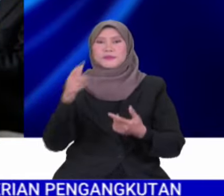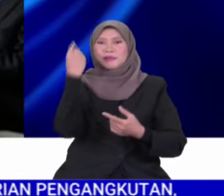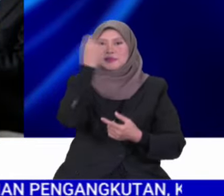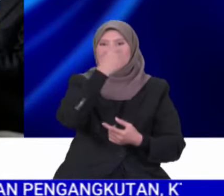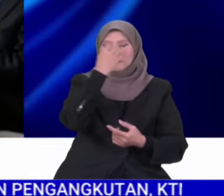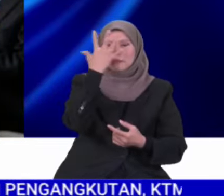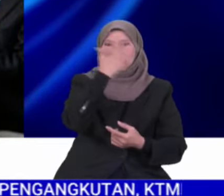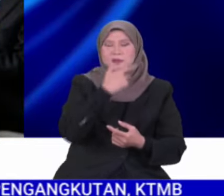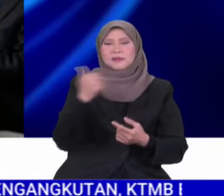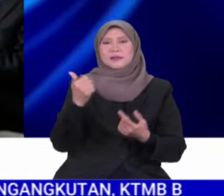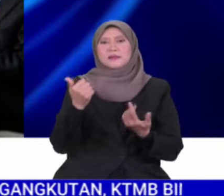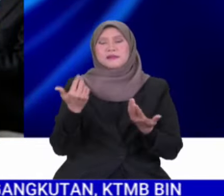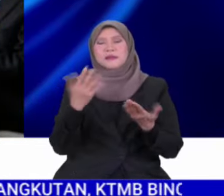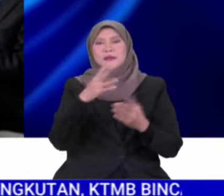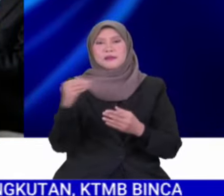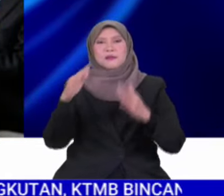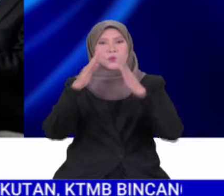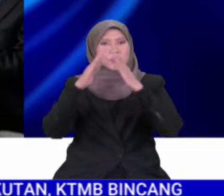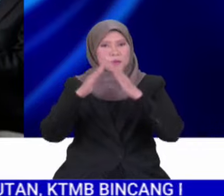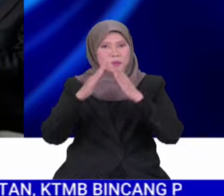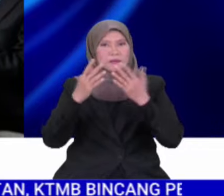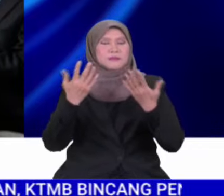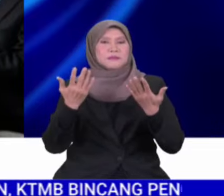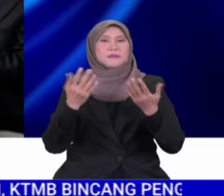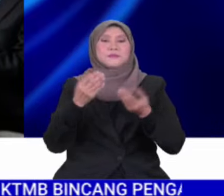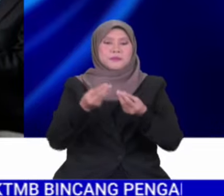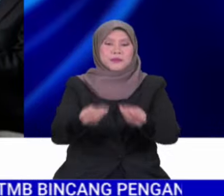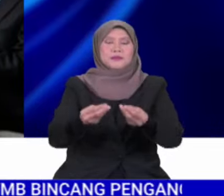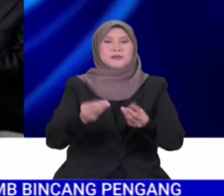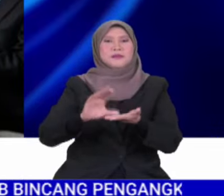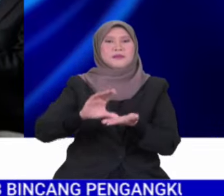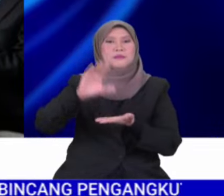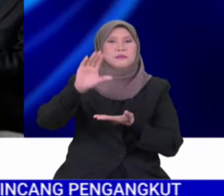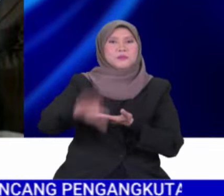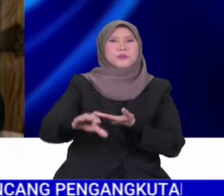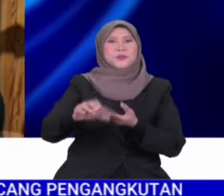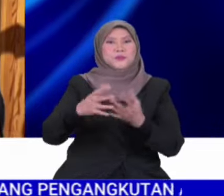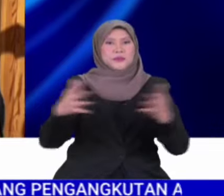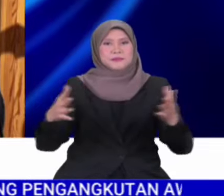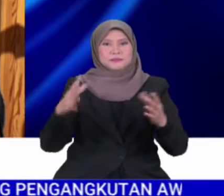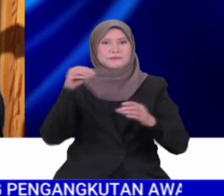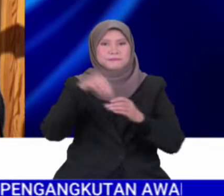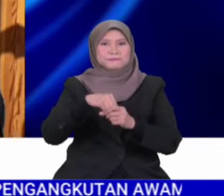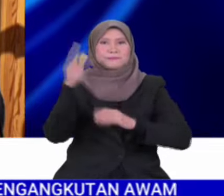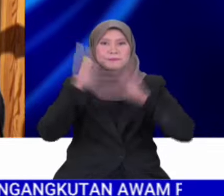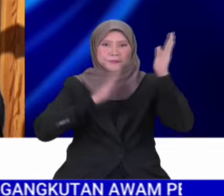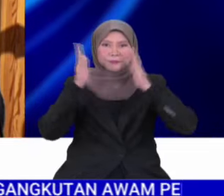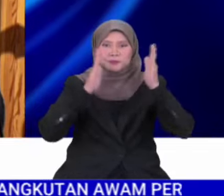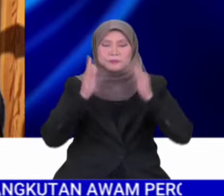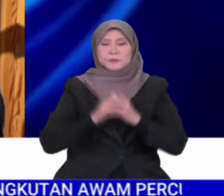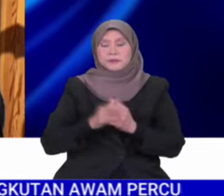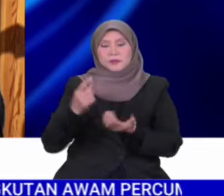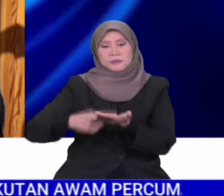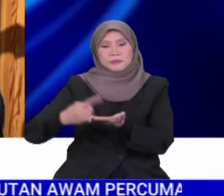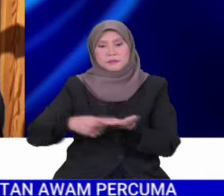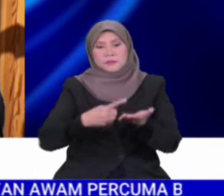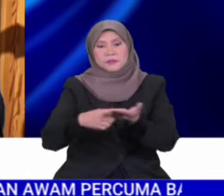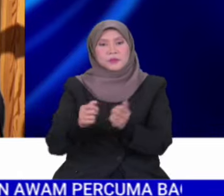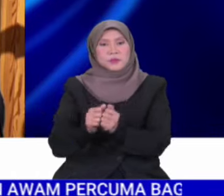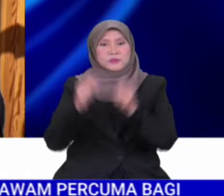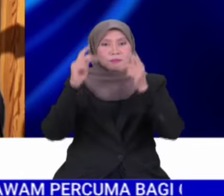penjagaan rumah terkemuka PNG turut memberi komitmen untuk melabur lebih banyak di Malaysia. Perbincangan bersama Presiden